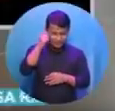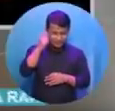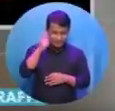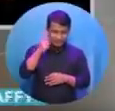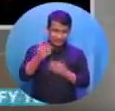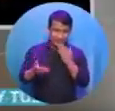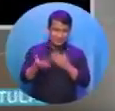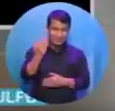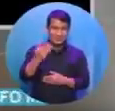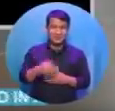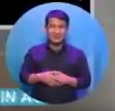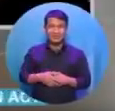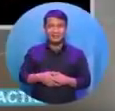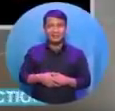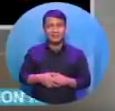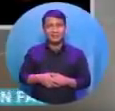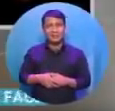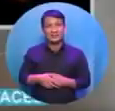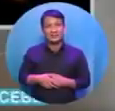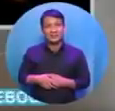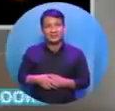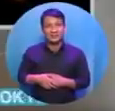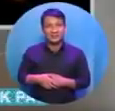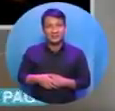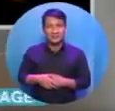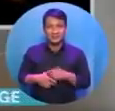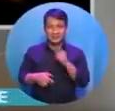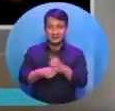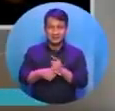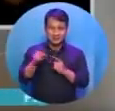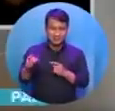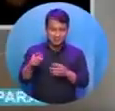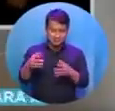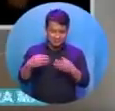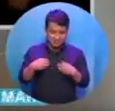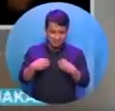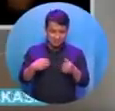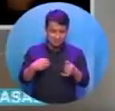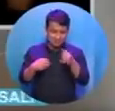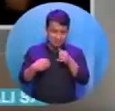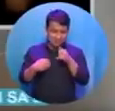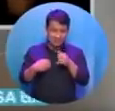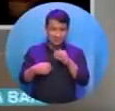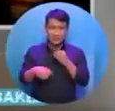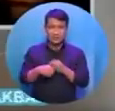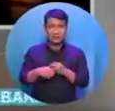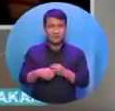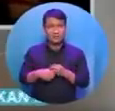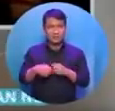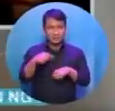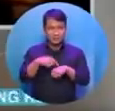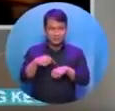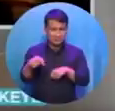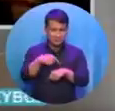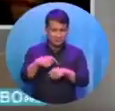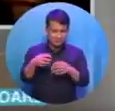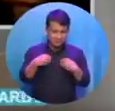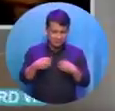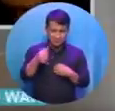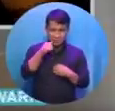umaga. So, Sir Alton, kayo po ay nakainom, aminado. Opo. At that time, at yes,